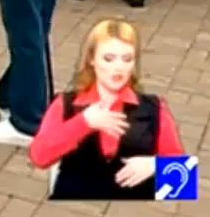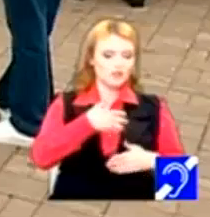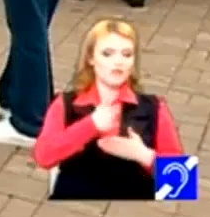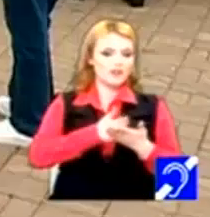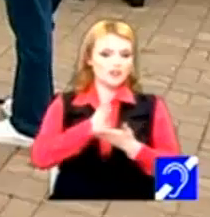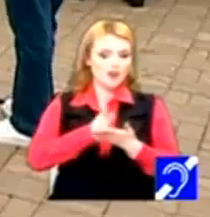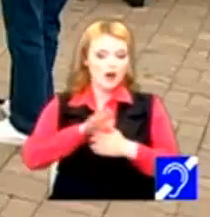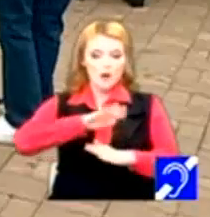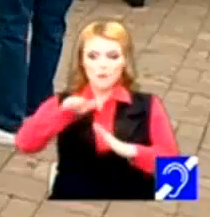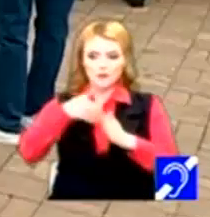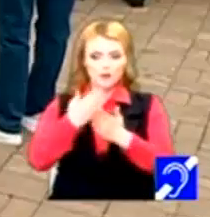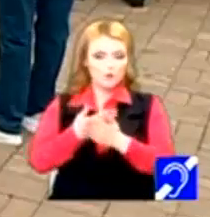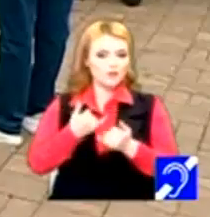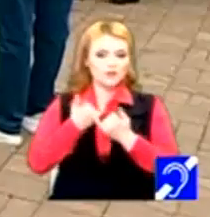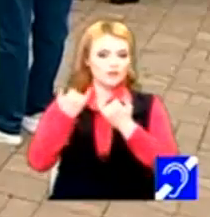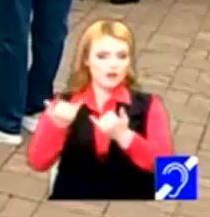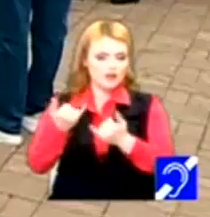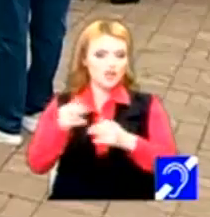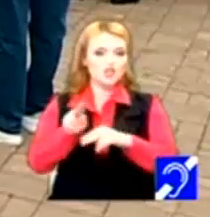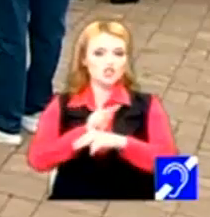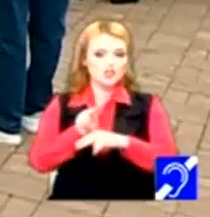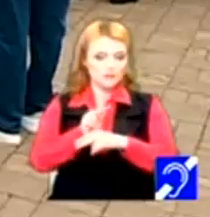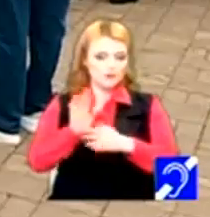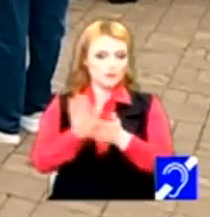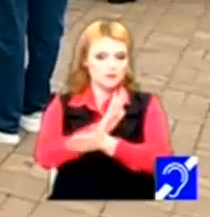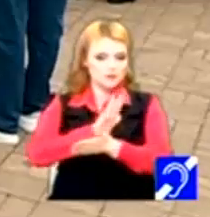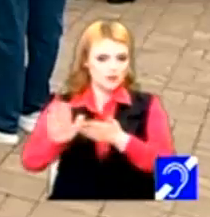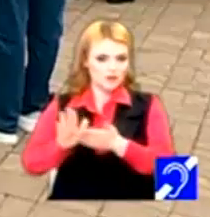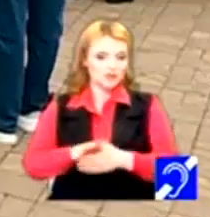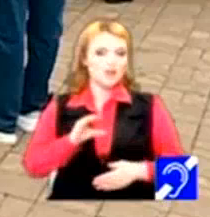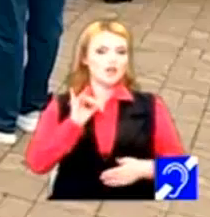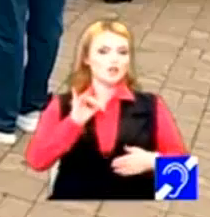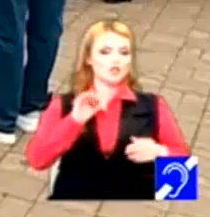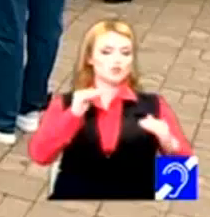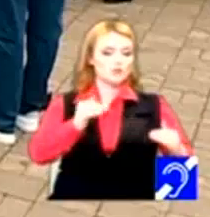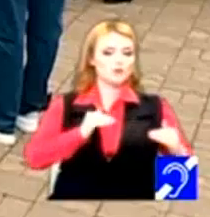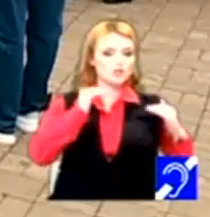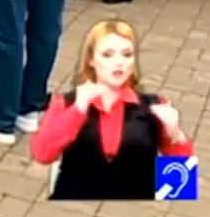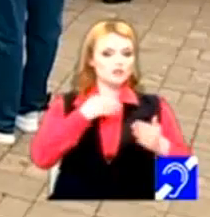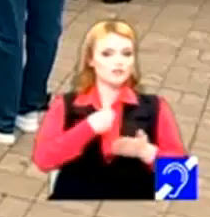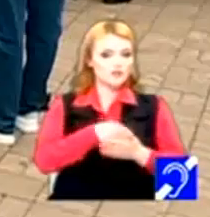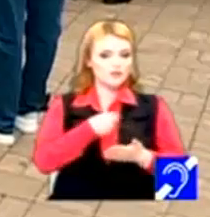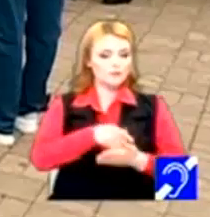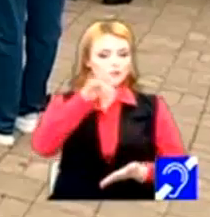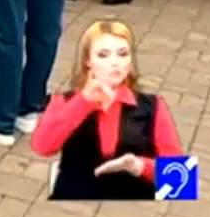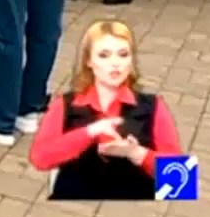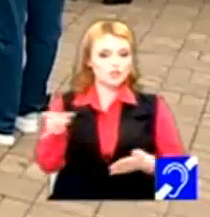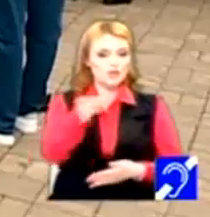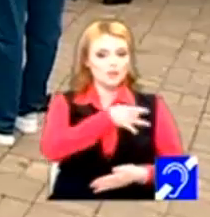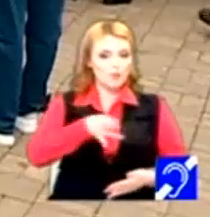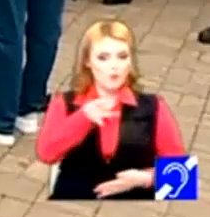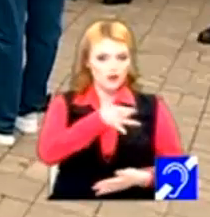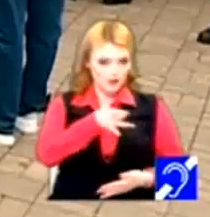de asistență medicală gratuită. Totodată vreau să menționez că am majorat finanțarea pentru Centrul Republican